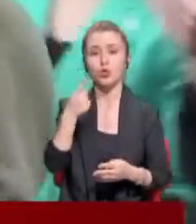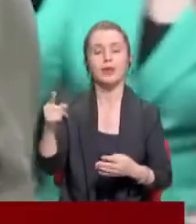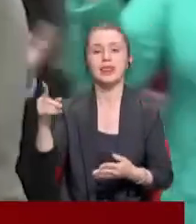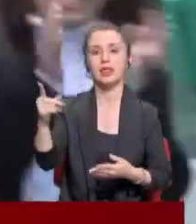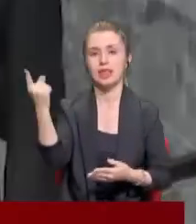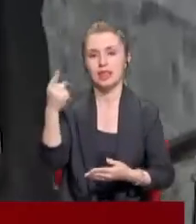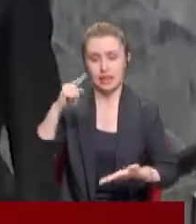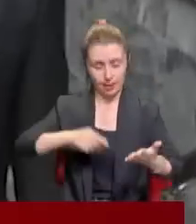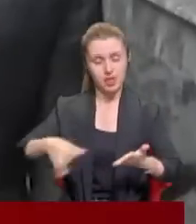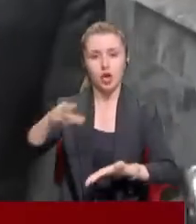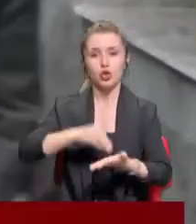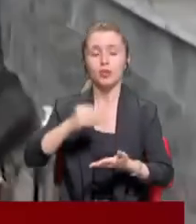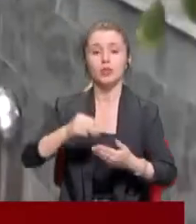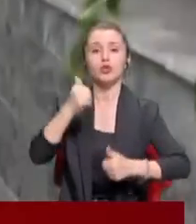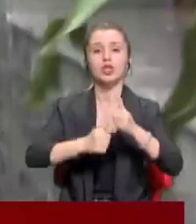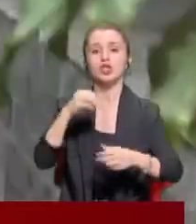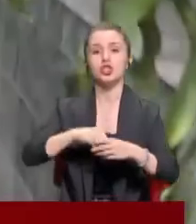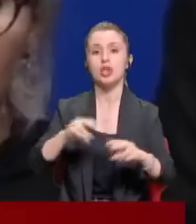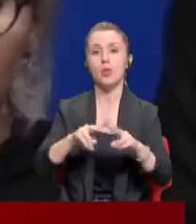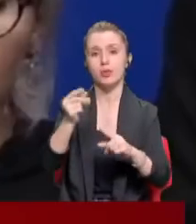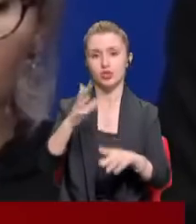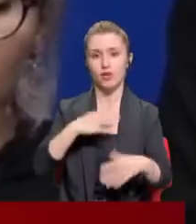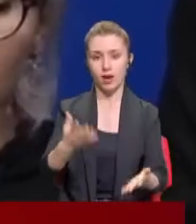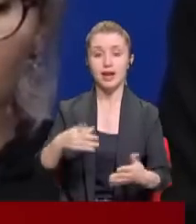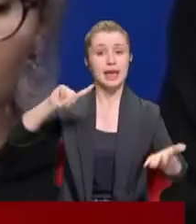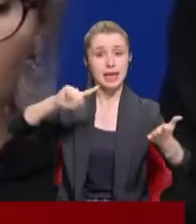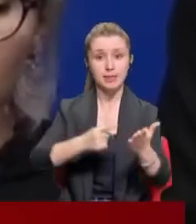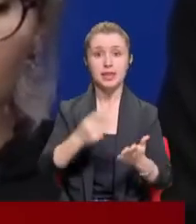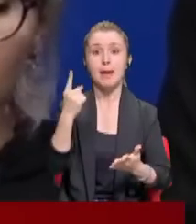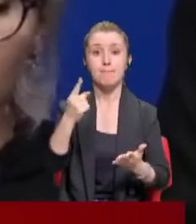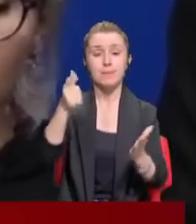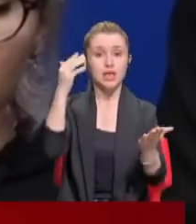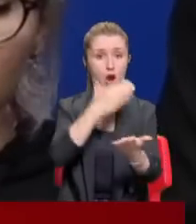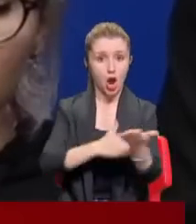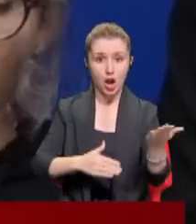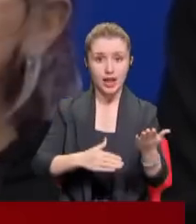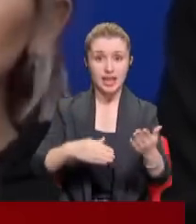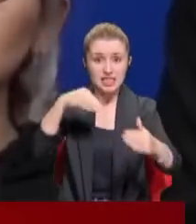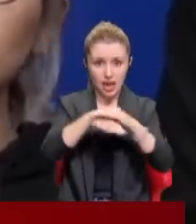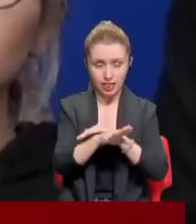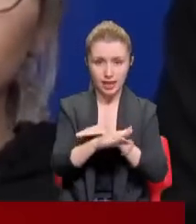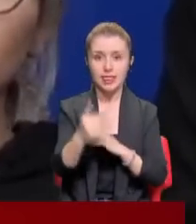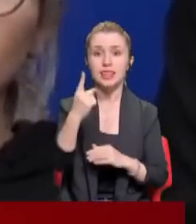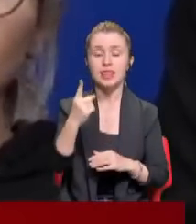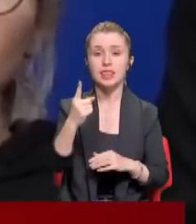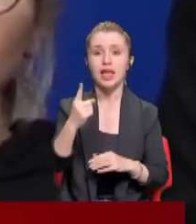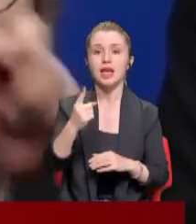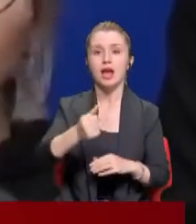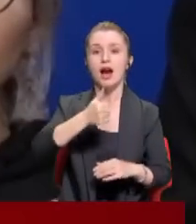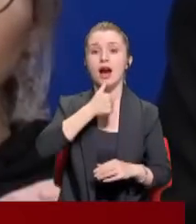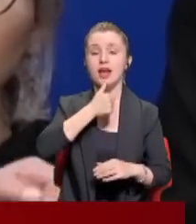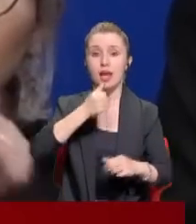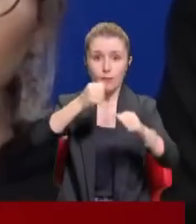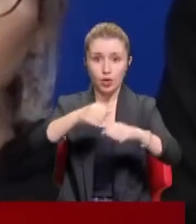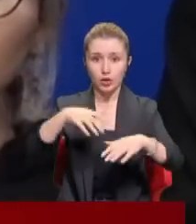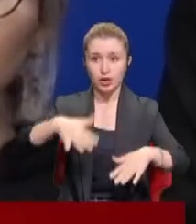ulaştı. Cumhurbaşkanlığı yarışında İnce de olacak. İmzaladığınız bir nüsha, o örneği saklayın. Tek adamlı yönetimden tek